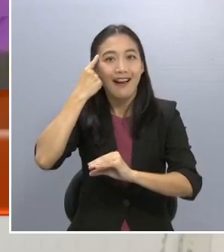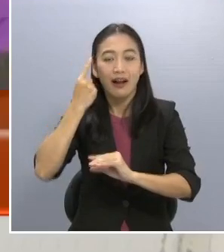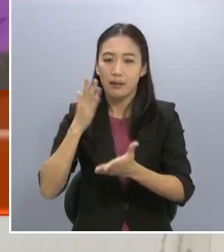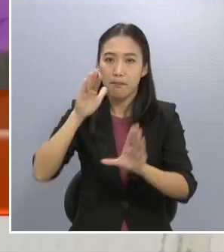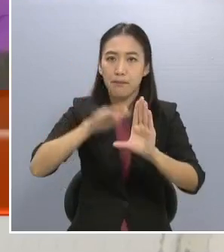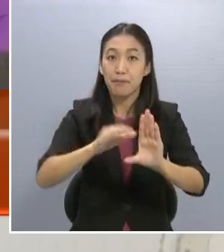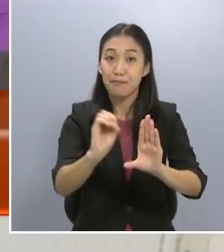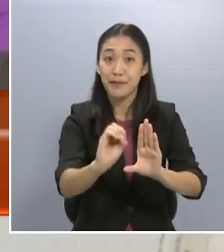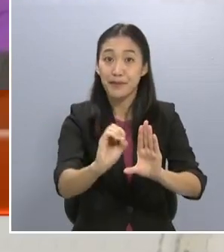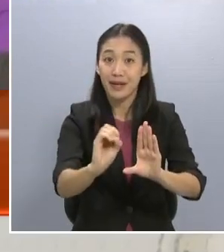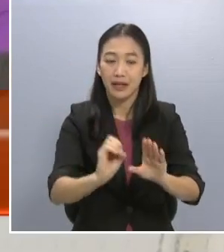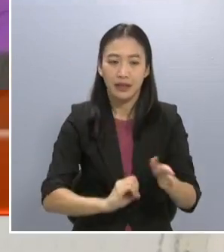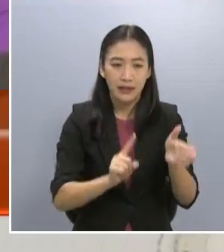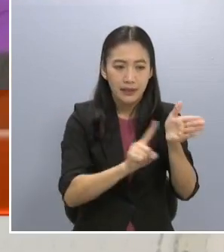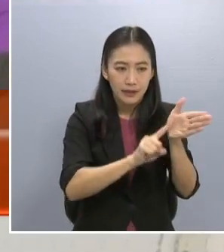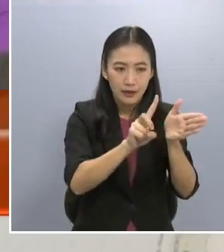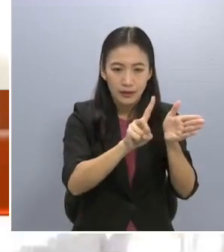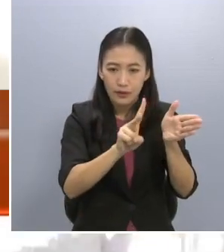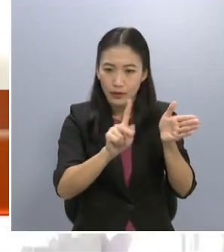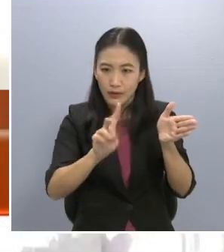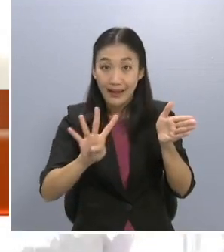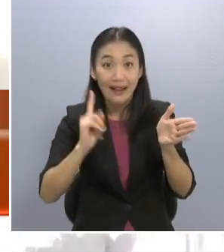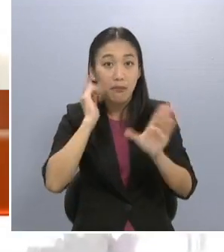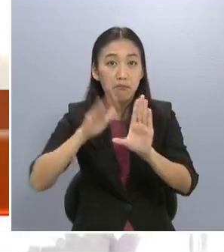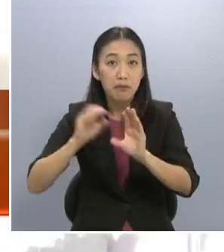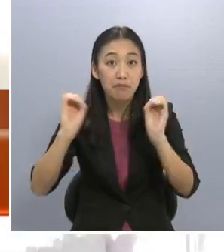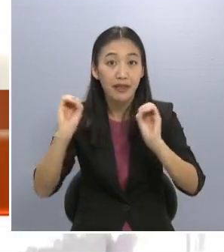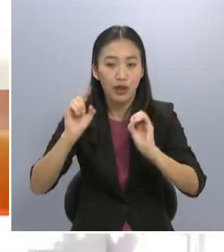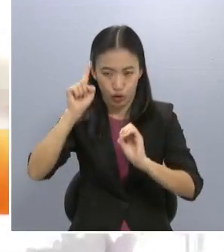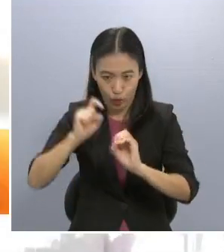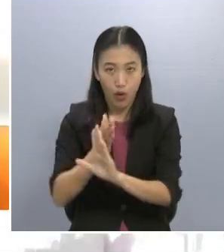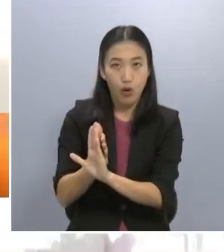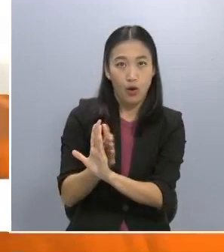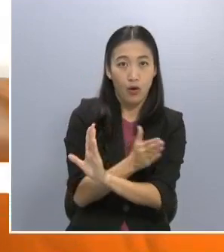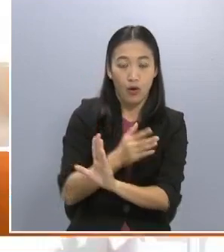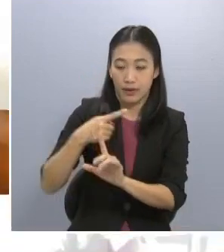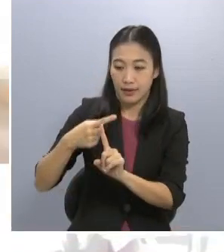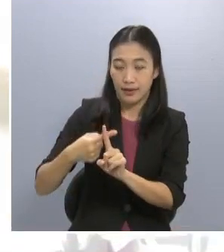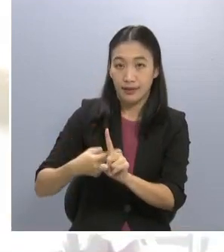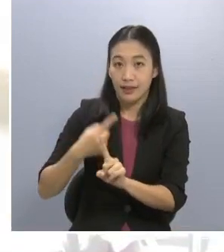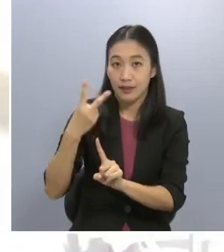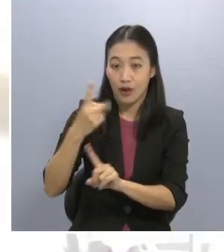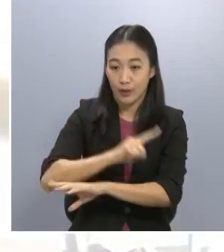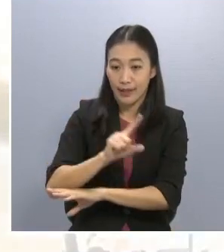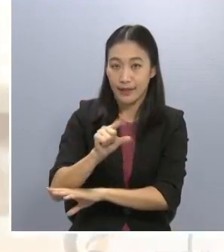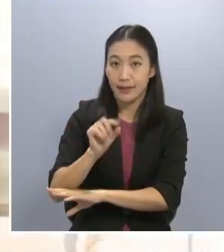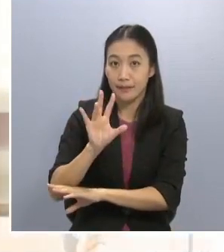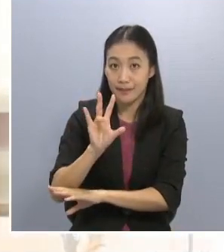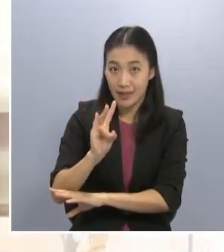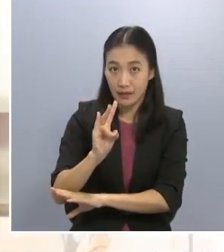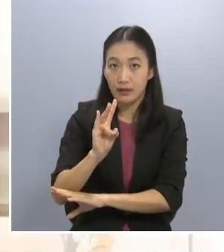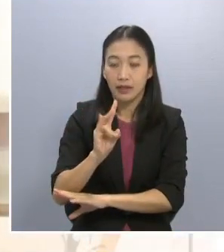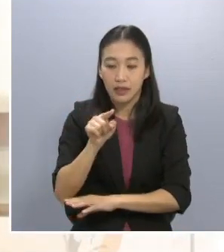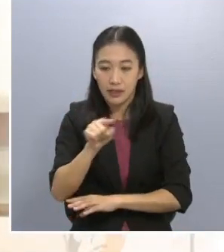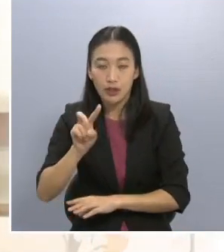เฟสที่ผ่านก่อนมาก่อนหน้านี้ท่านจะต้องลงทะเบียนก่อนตั้งแต่ 27กุมภาพันธ์ถึง 2มีนาคมนะคะเวลา 6โมงเช้า